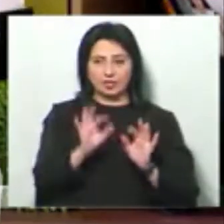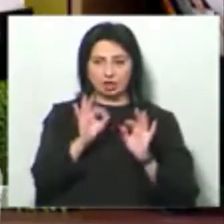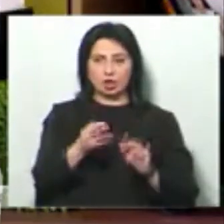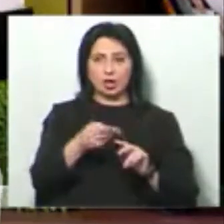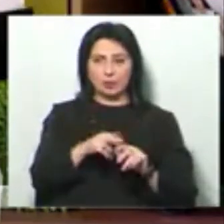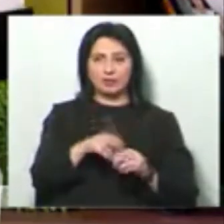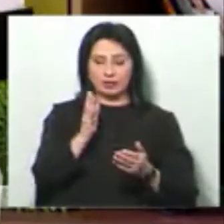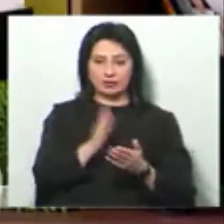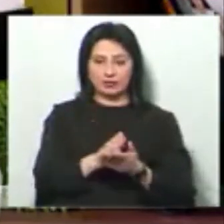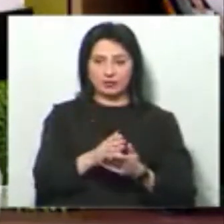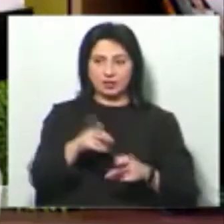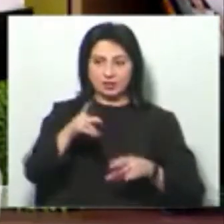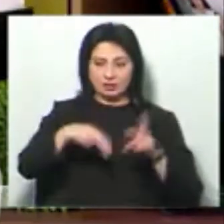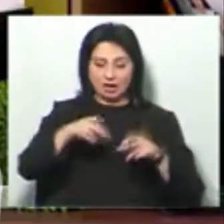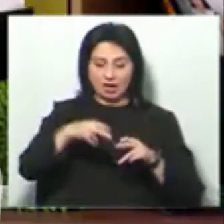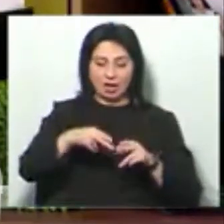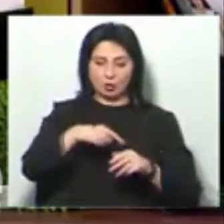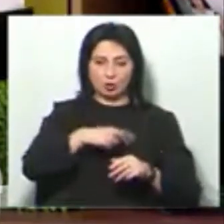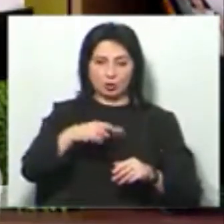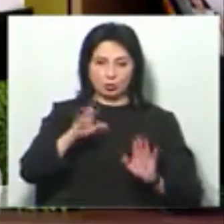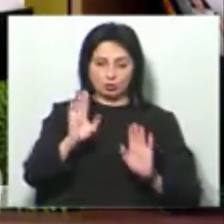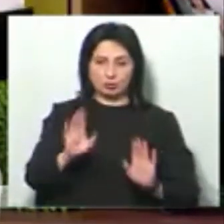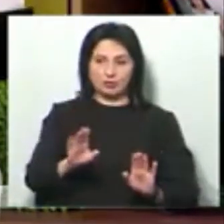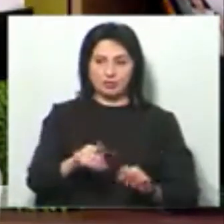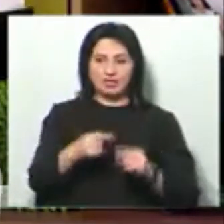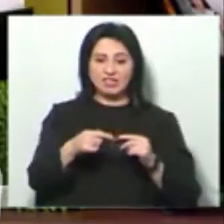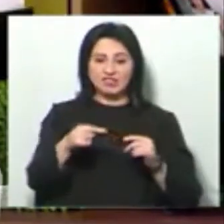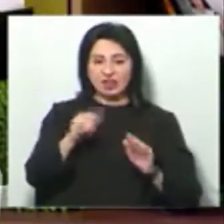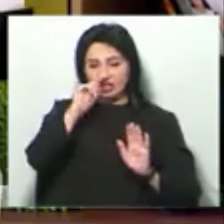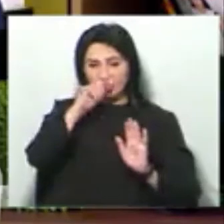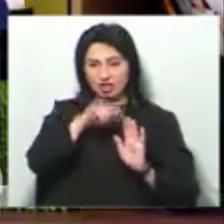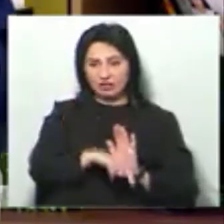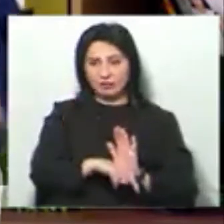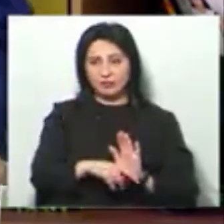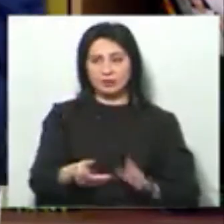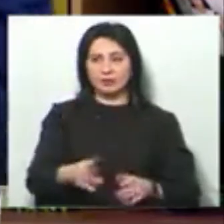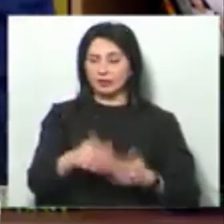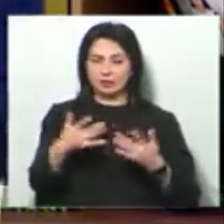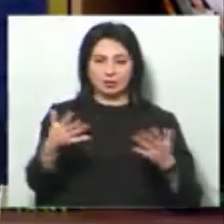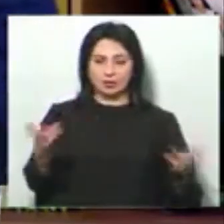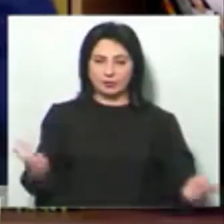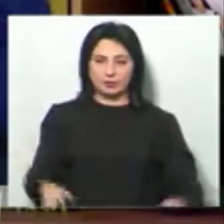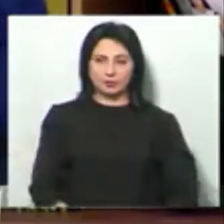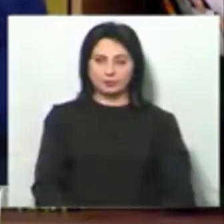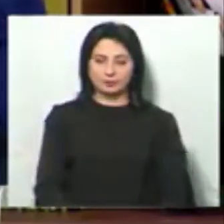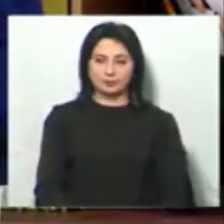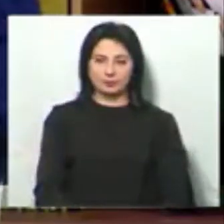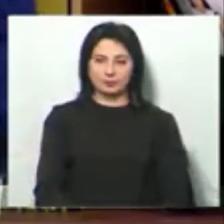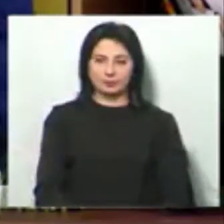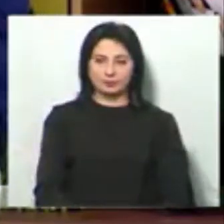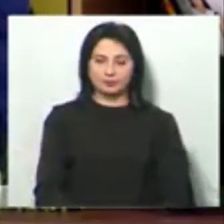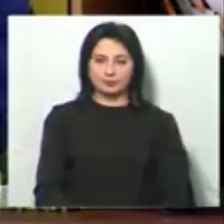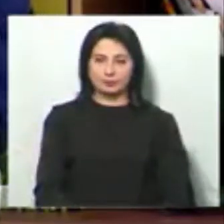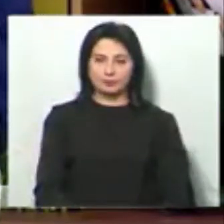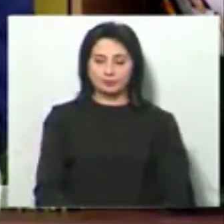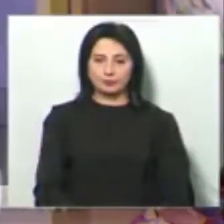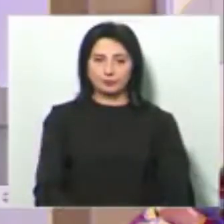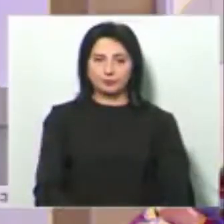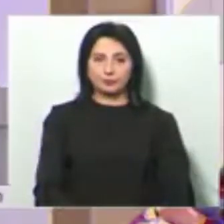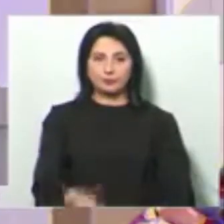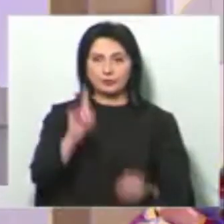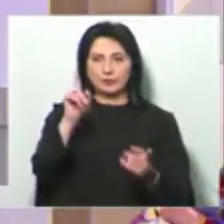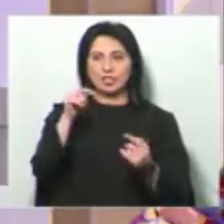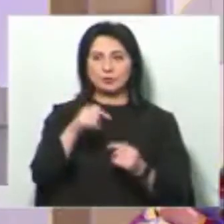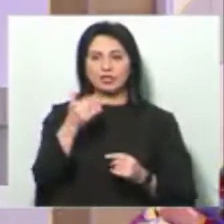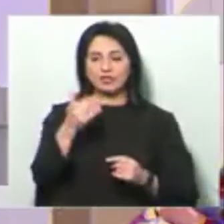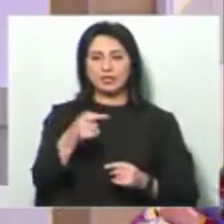ამიტომ არის თუნდაც კარდიოქირურგია, სხვადასხვა ინვაზიური ჩარევა, ხელოვნური სარქველი და ასე შემდეგ. Diaha, da, și să vam set